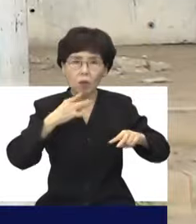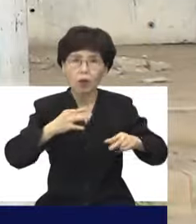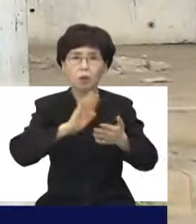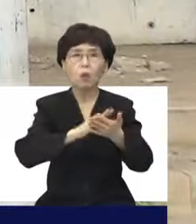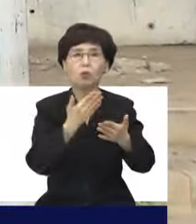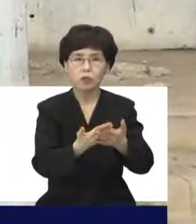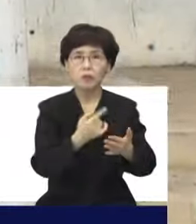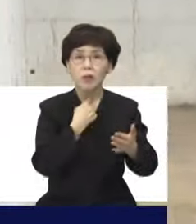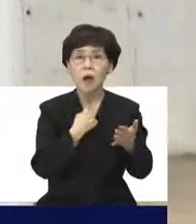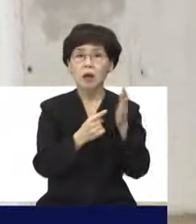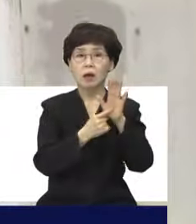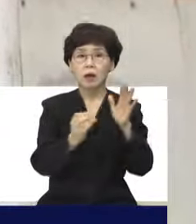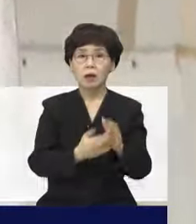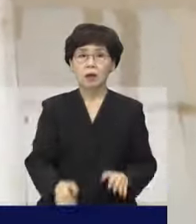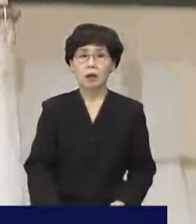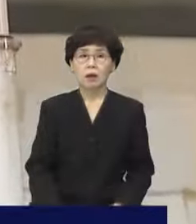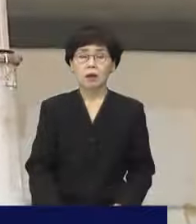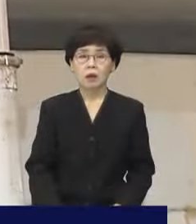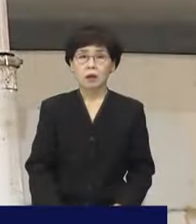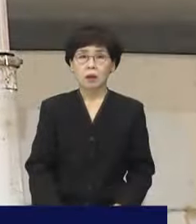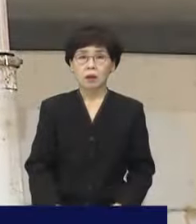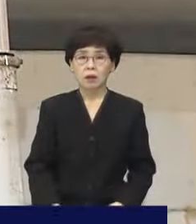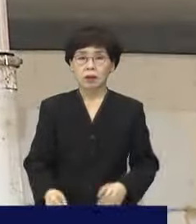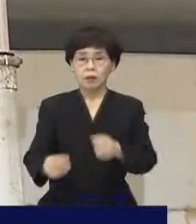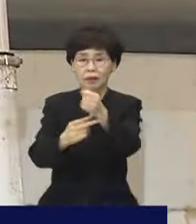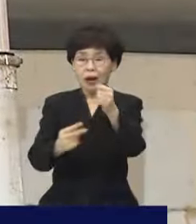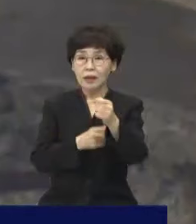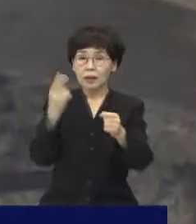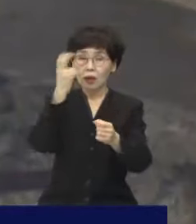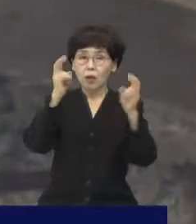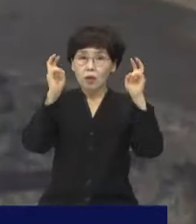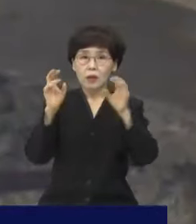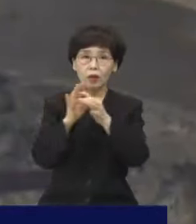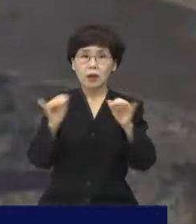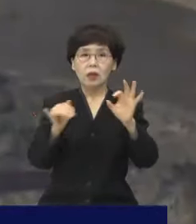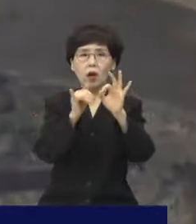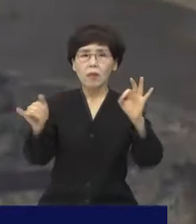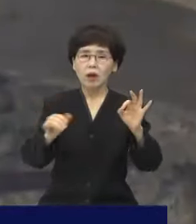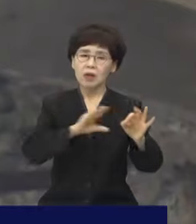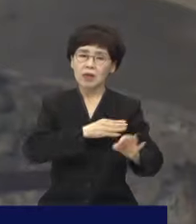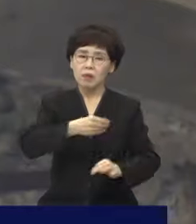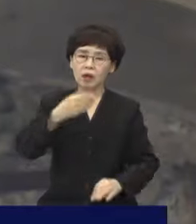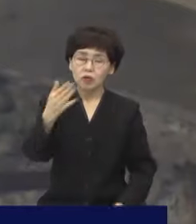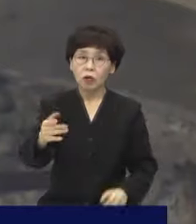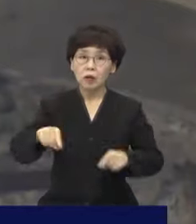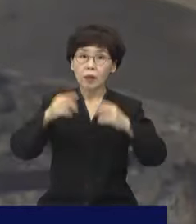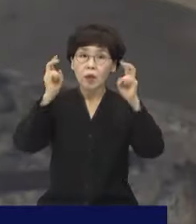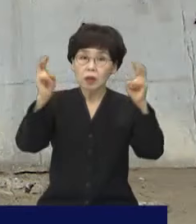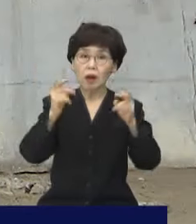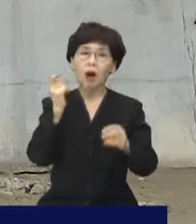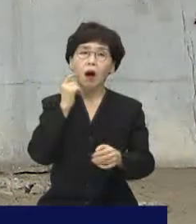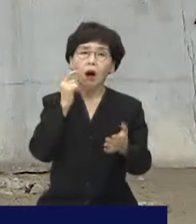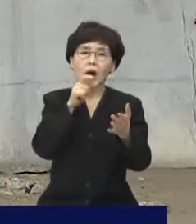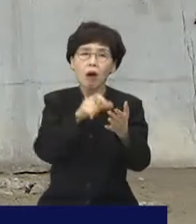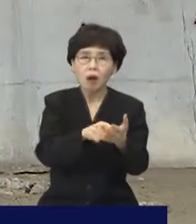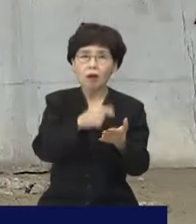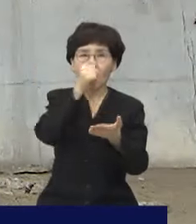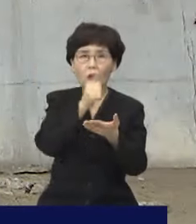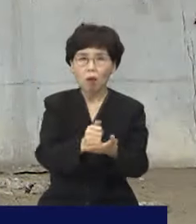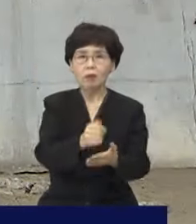것으로 확인됐습니다. 교량 점검업체 관계자 10명은 명의를 빌려주거나 참여 기술사를 허위 기재한 등의 혐의를